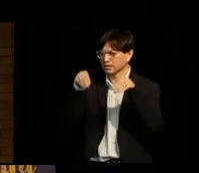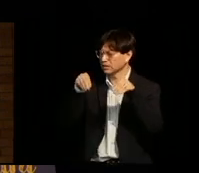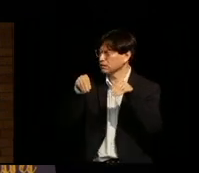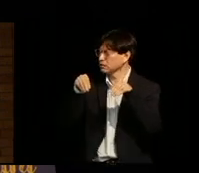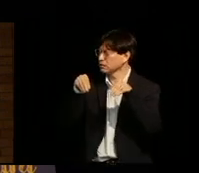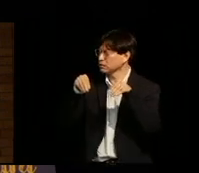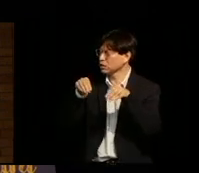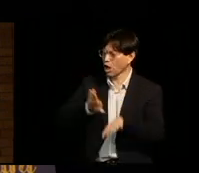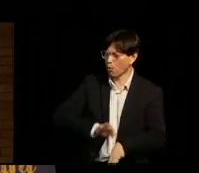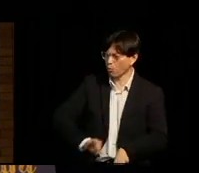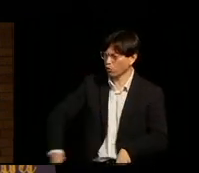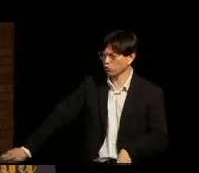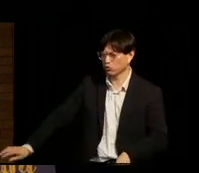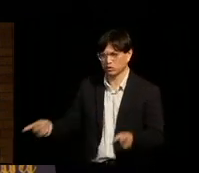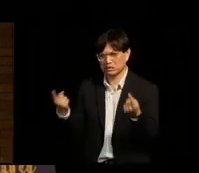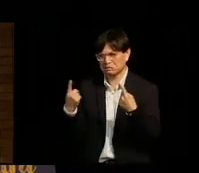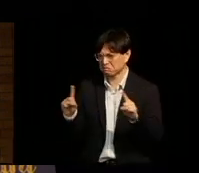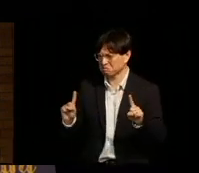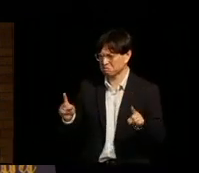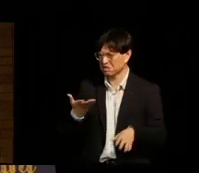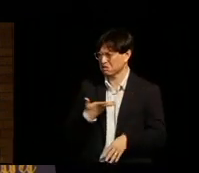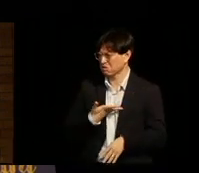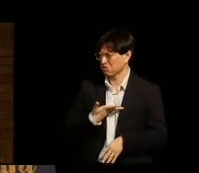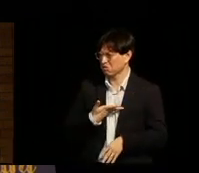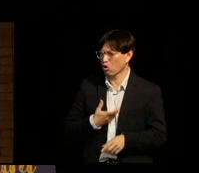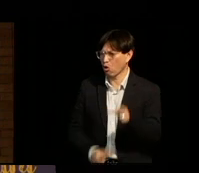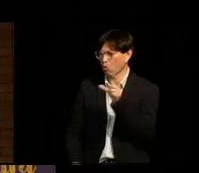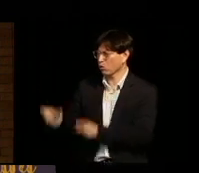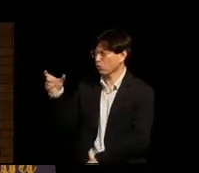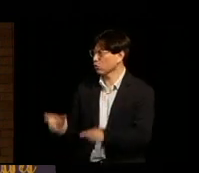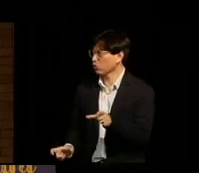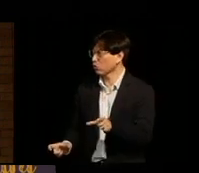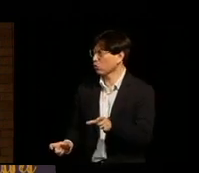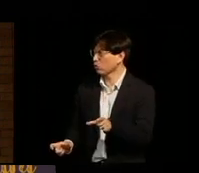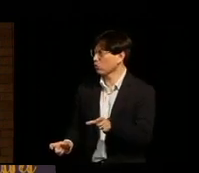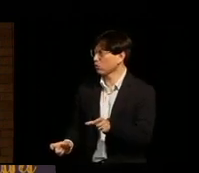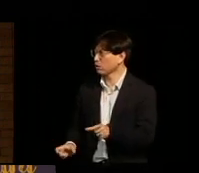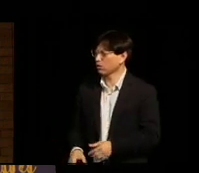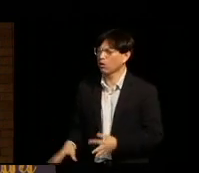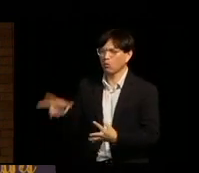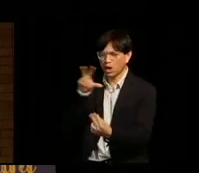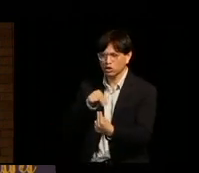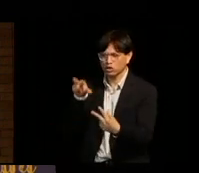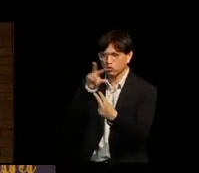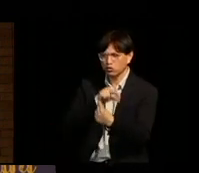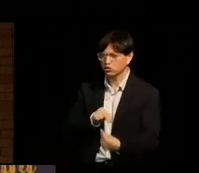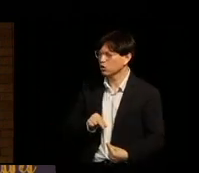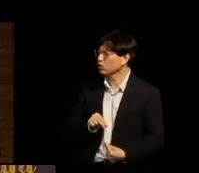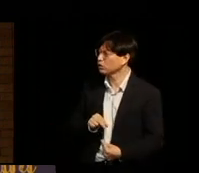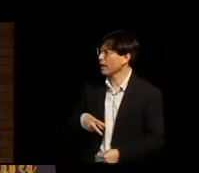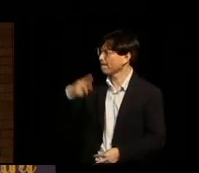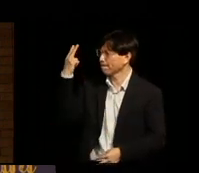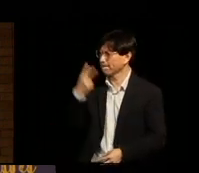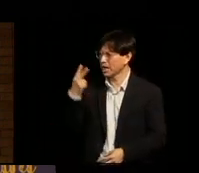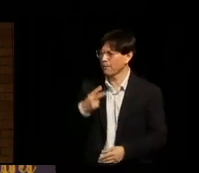pregiudi che esistono in ciascuno di noi che vanno sempre messi in discussione quindi veramente mi